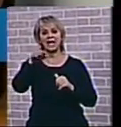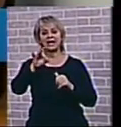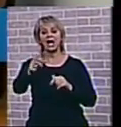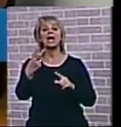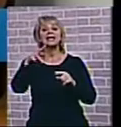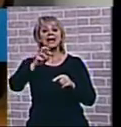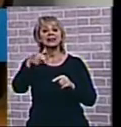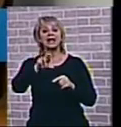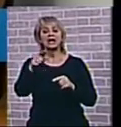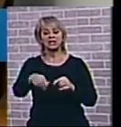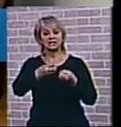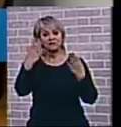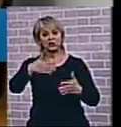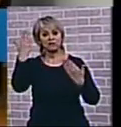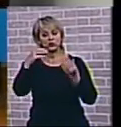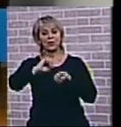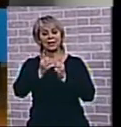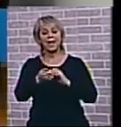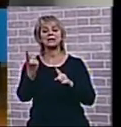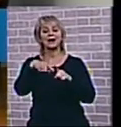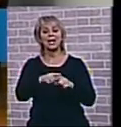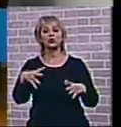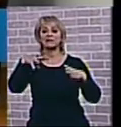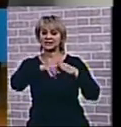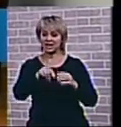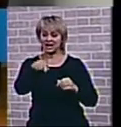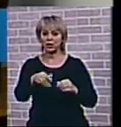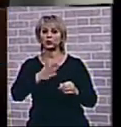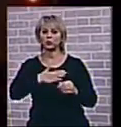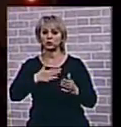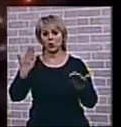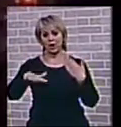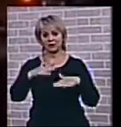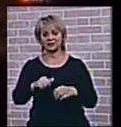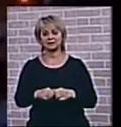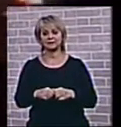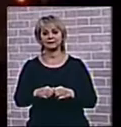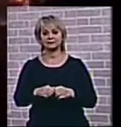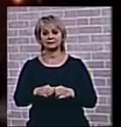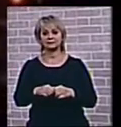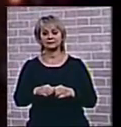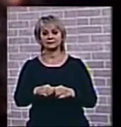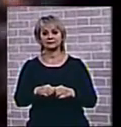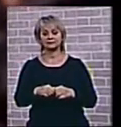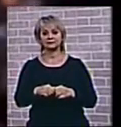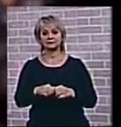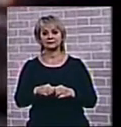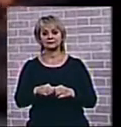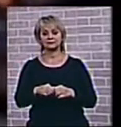Янтарь – это очень теплый, светлый, веселый камень, который вселяет в душу радость.